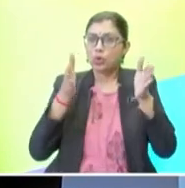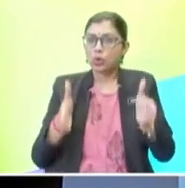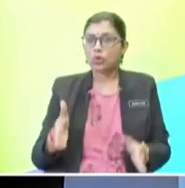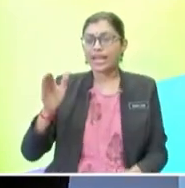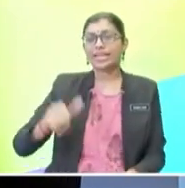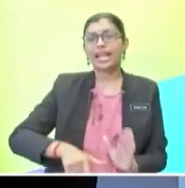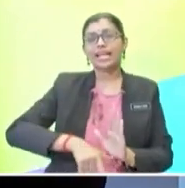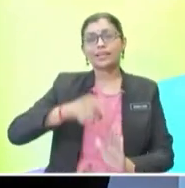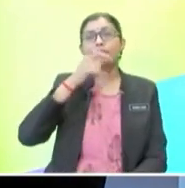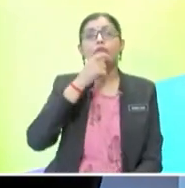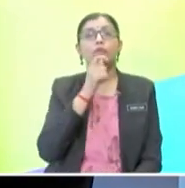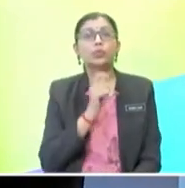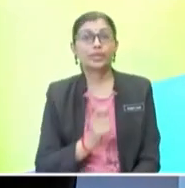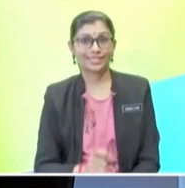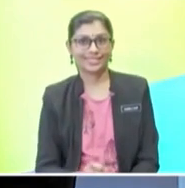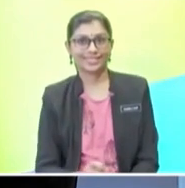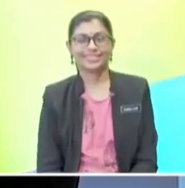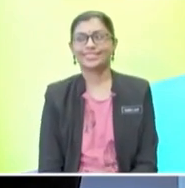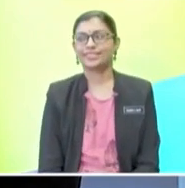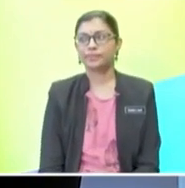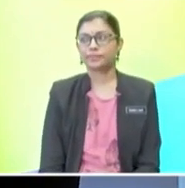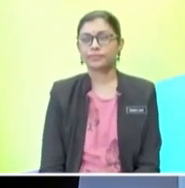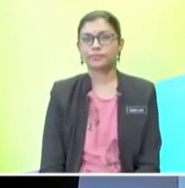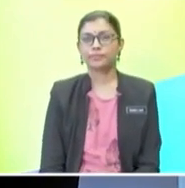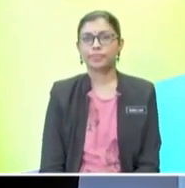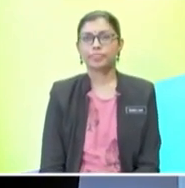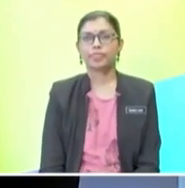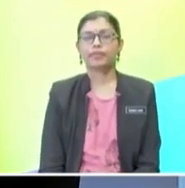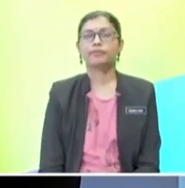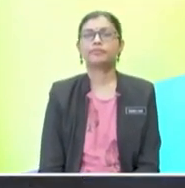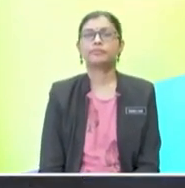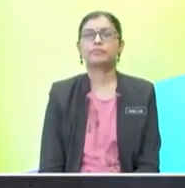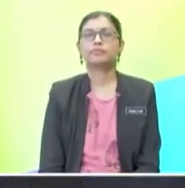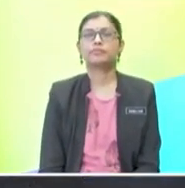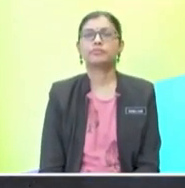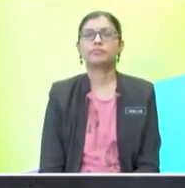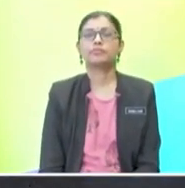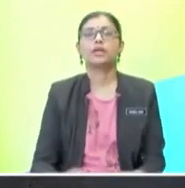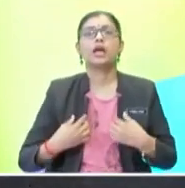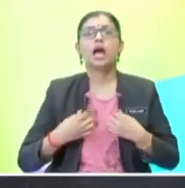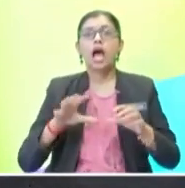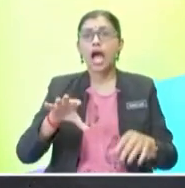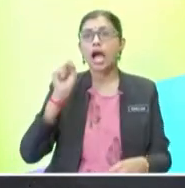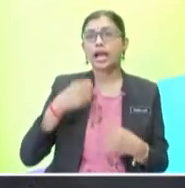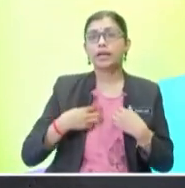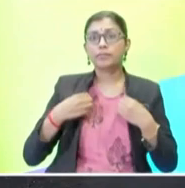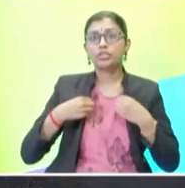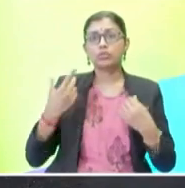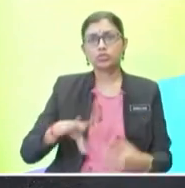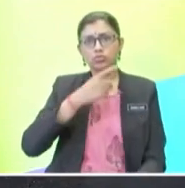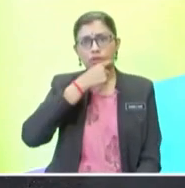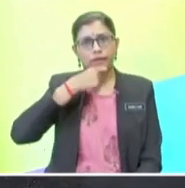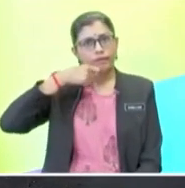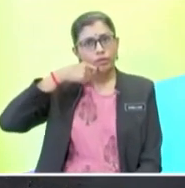Yang kedua, mengangkat kain di ampayan. Kalau kita terlihat kan, kadang-kadang orang selalu kata, itu kerja orang perempuan lah. Tapi sebenarnya